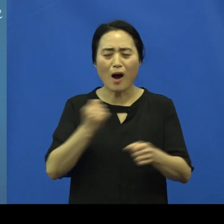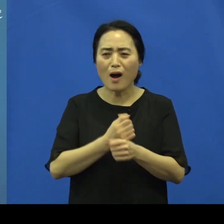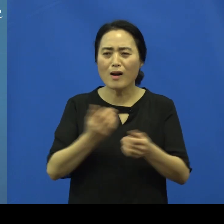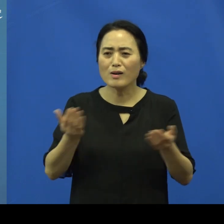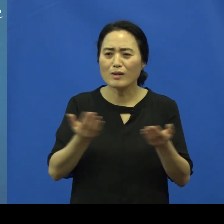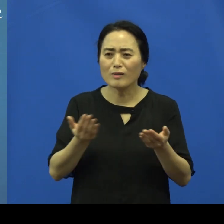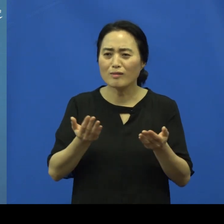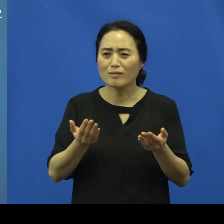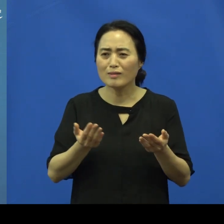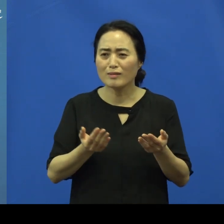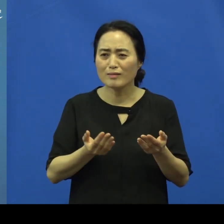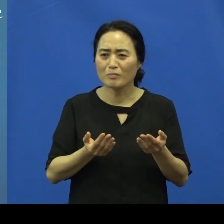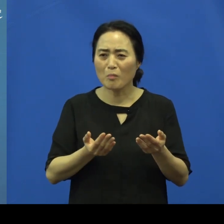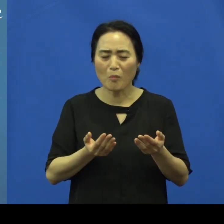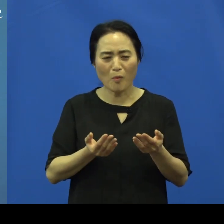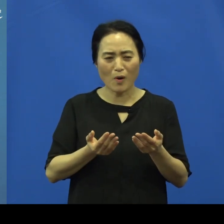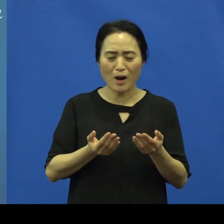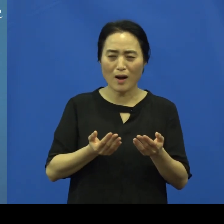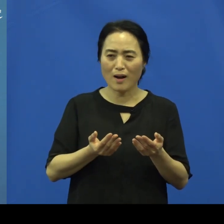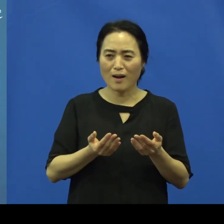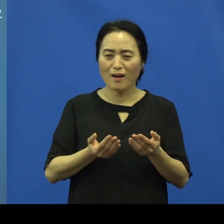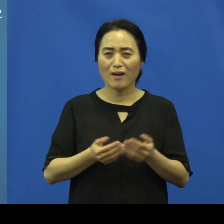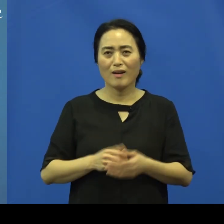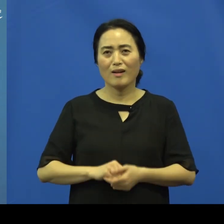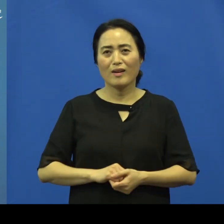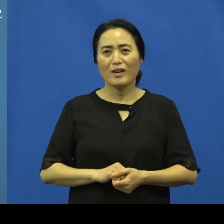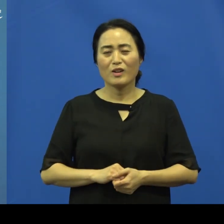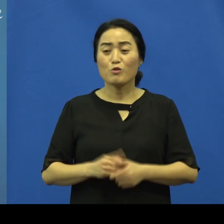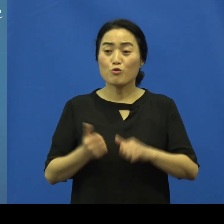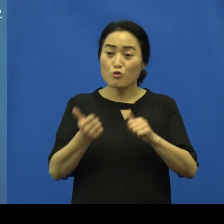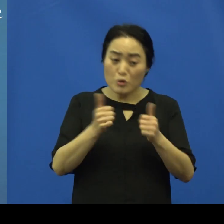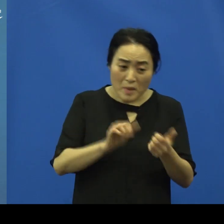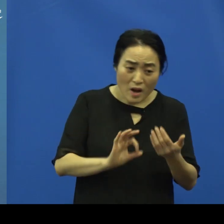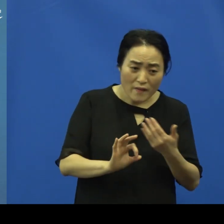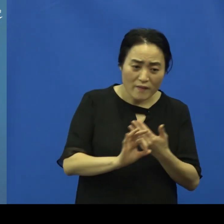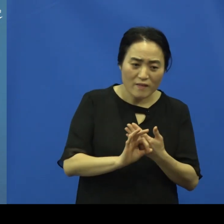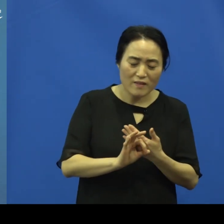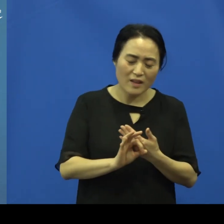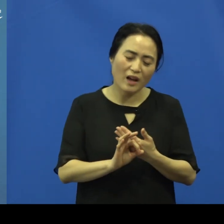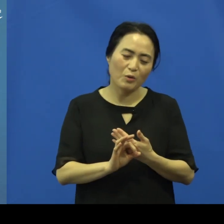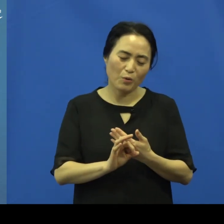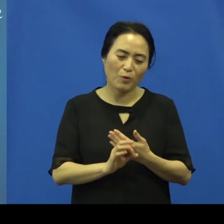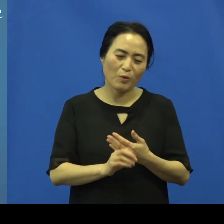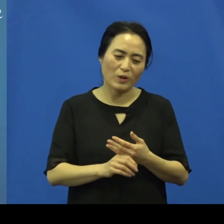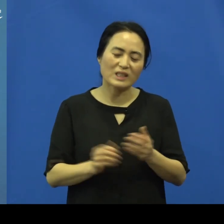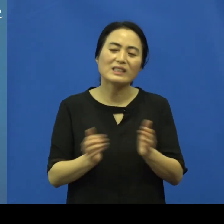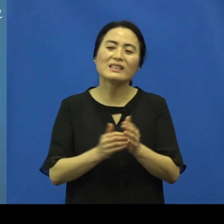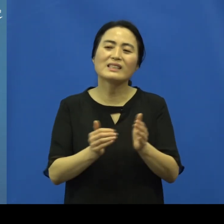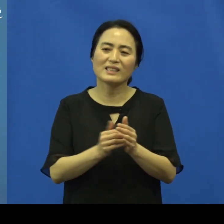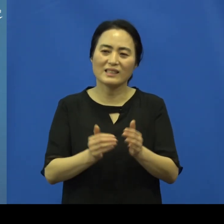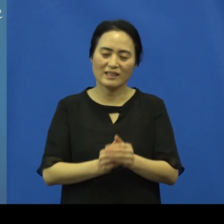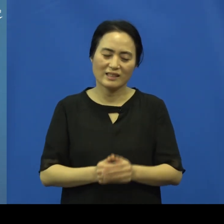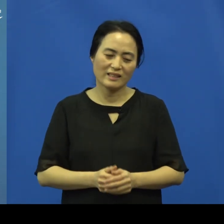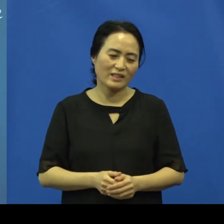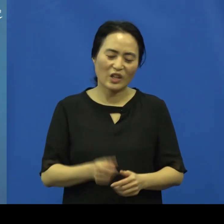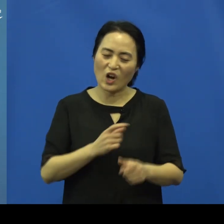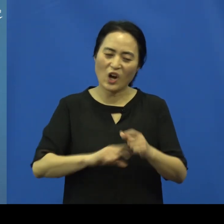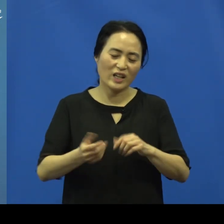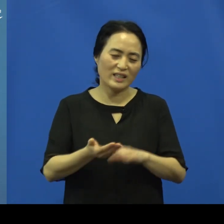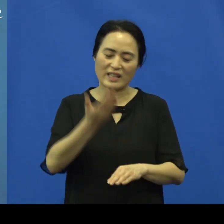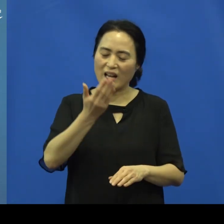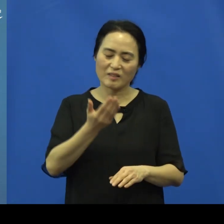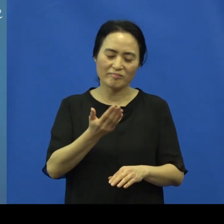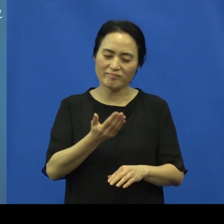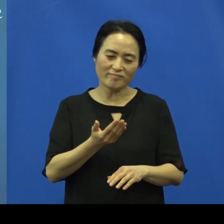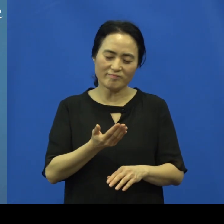앞에서 멈춰야 되잖아요. 무엇을 하려고 해서는 안 돼요. 대부분은 죽으면 결론을 내버려요. 죽었다고. 할 수 있는 일이 없다고. 이제 아무